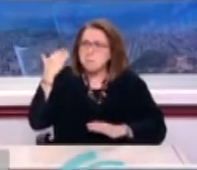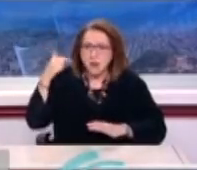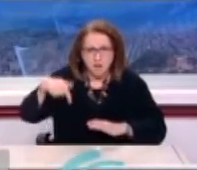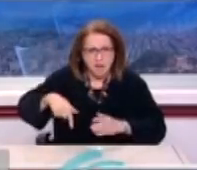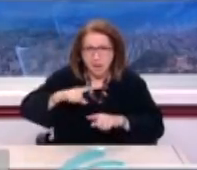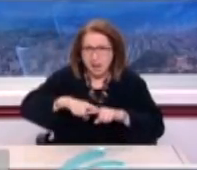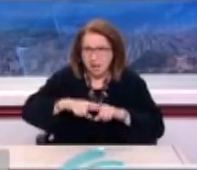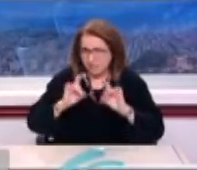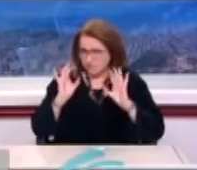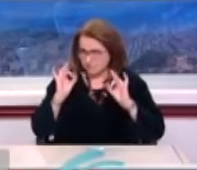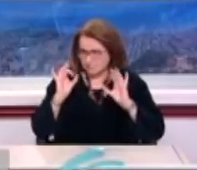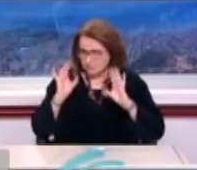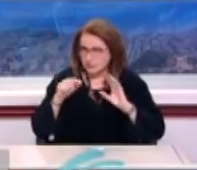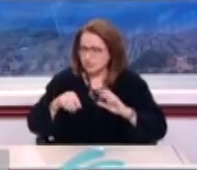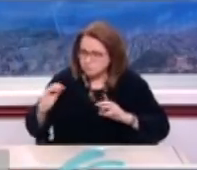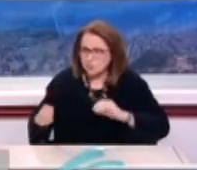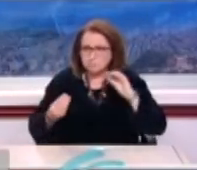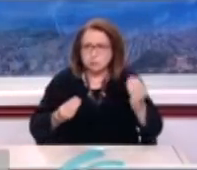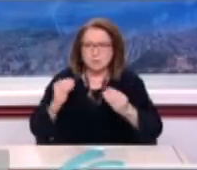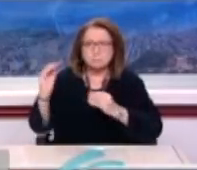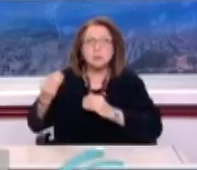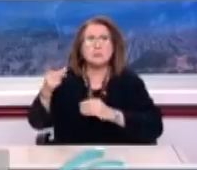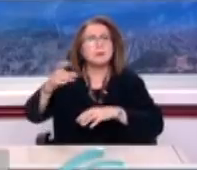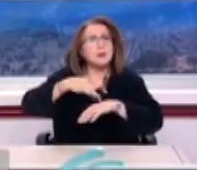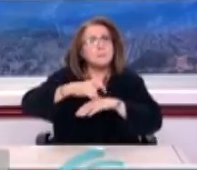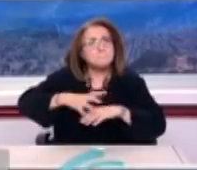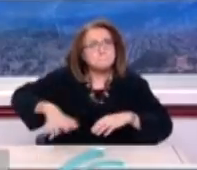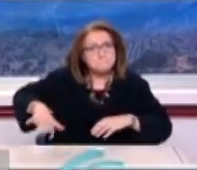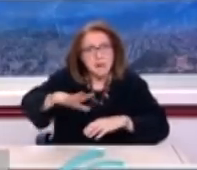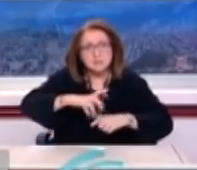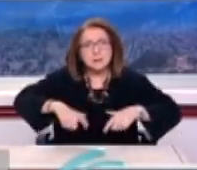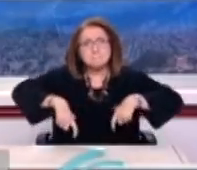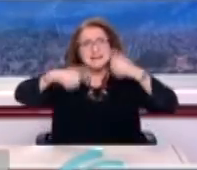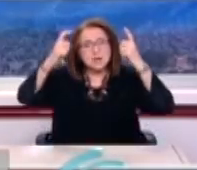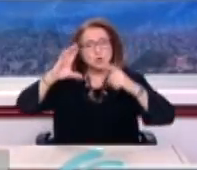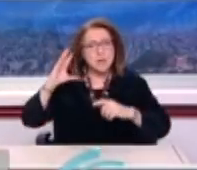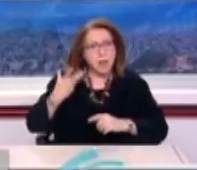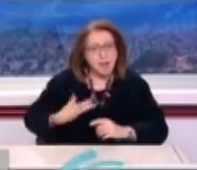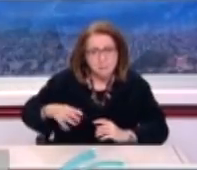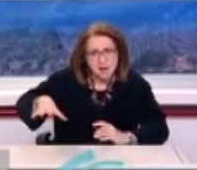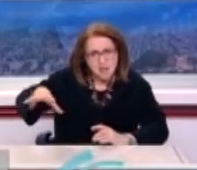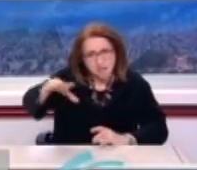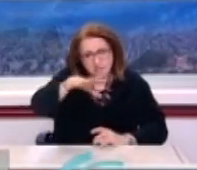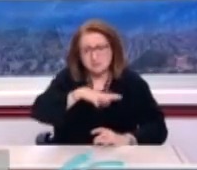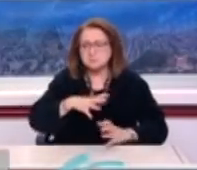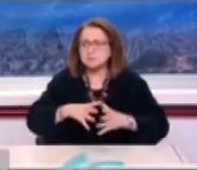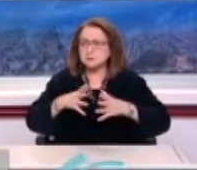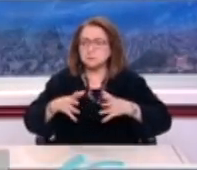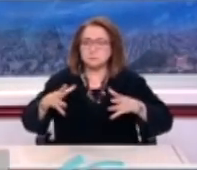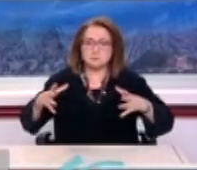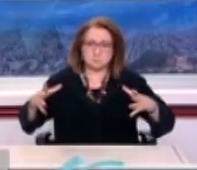πατρίδας μας στην Αχαΐα και στην Ηλία, θα συνεχίσουν να συμβαίνουν. Στην Ευρώπη,